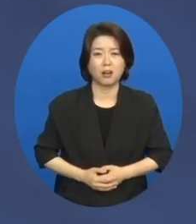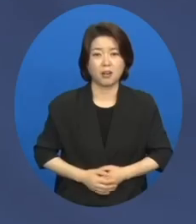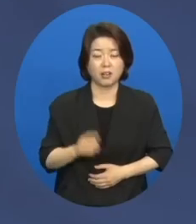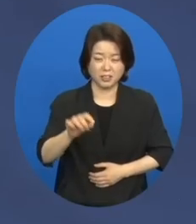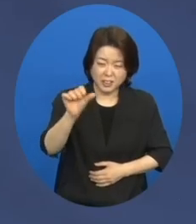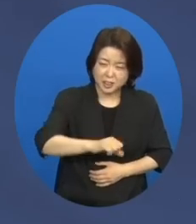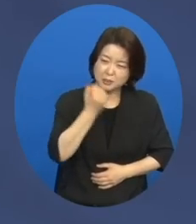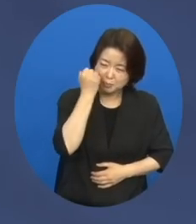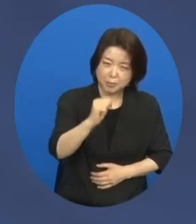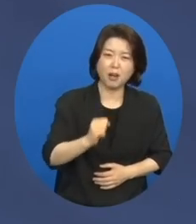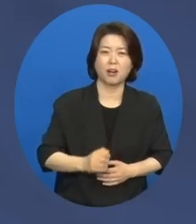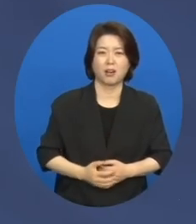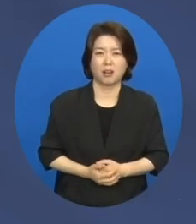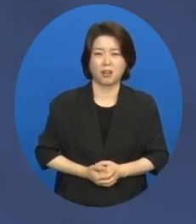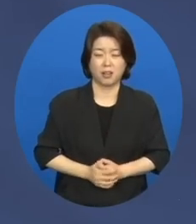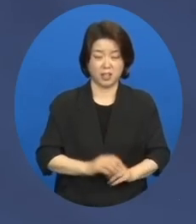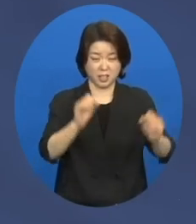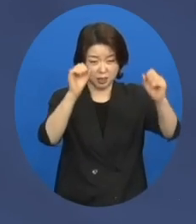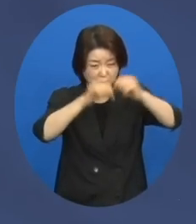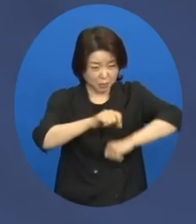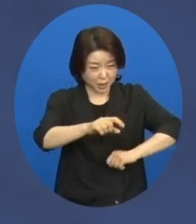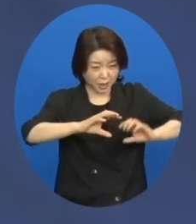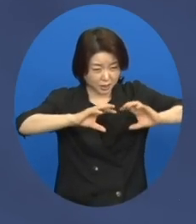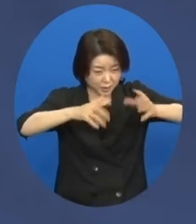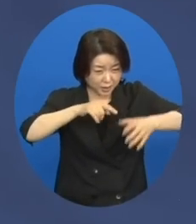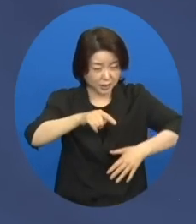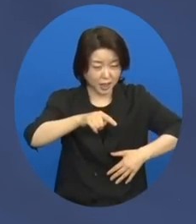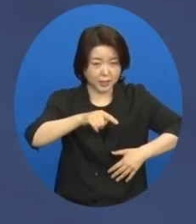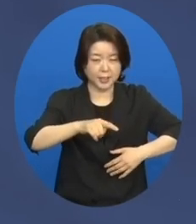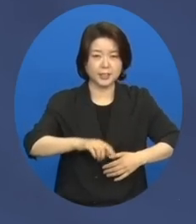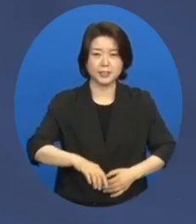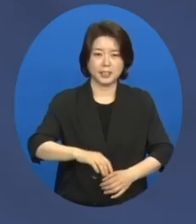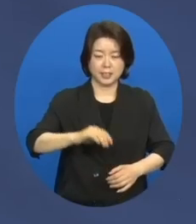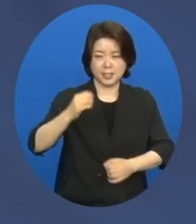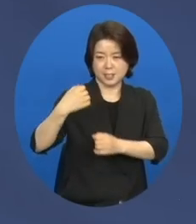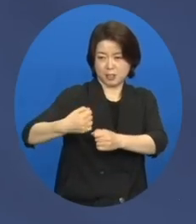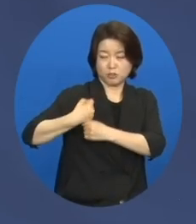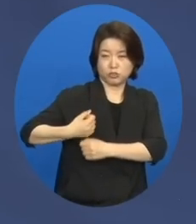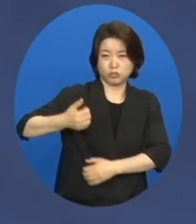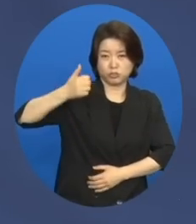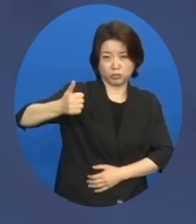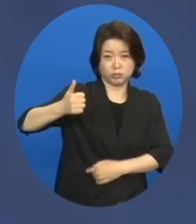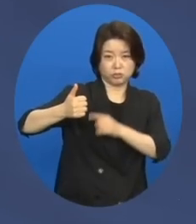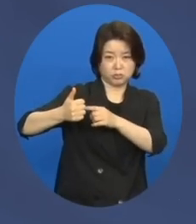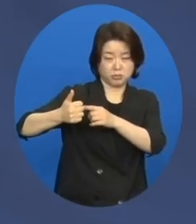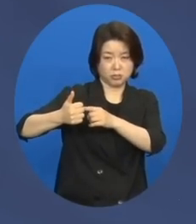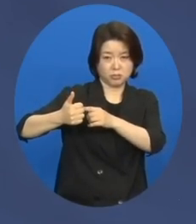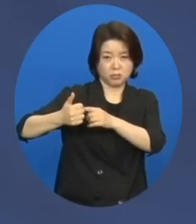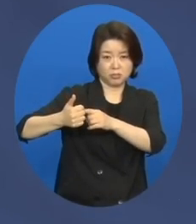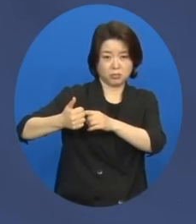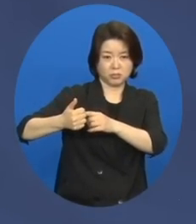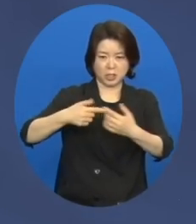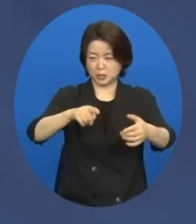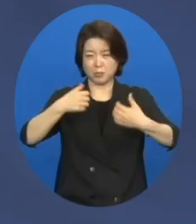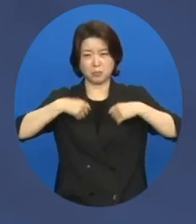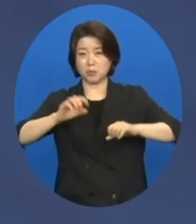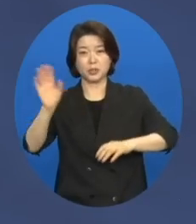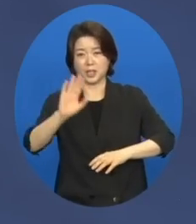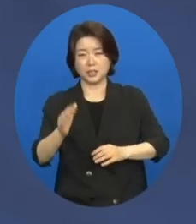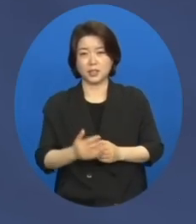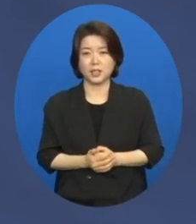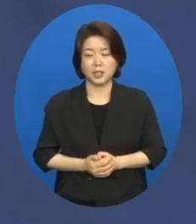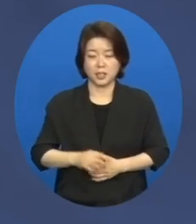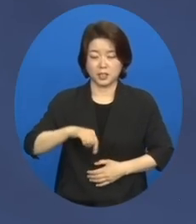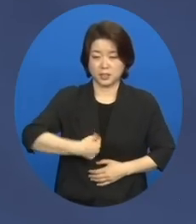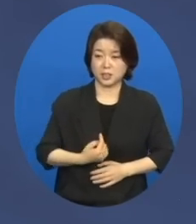그 망하는 그 나라의 장수가 됐으니 운명을 달리할 수는 없고 자기 가족들을 목을